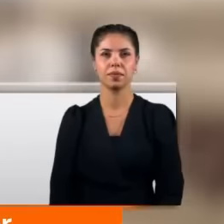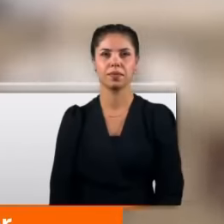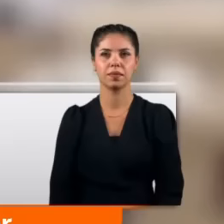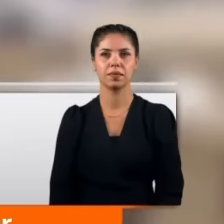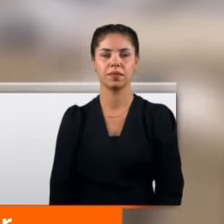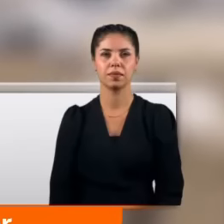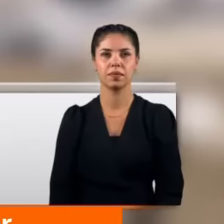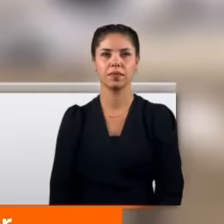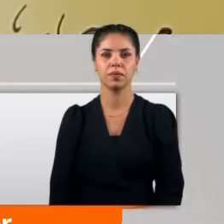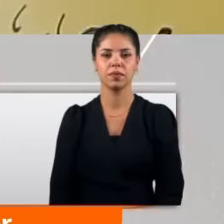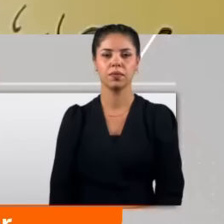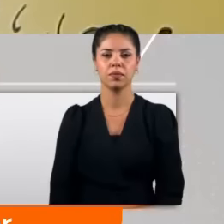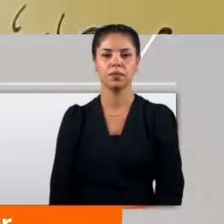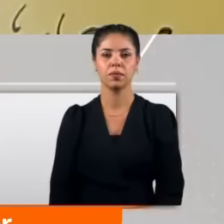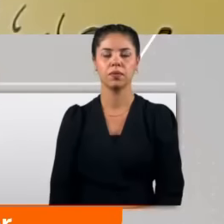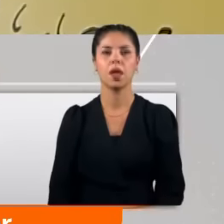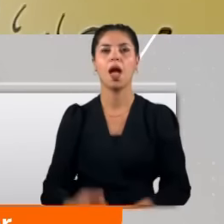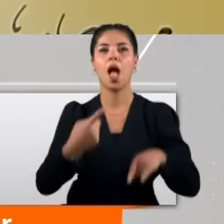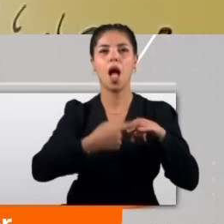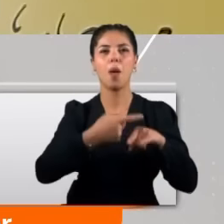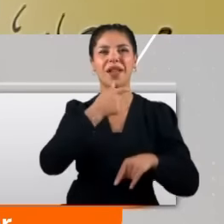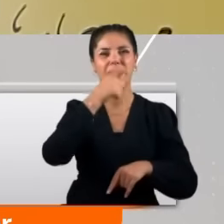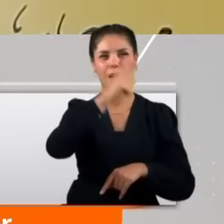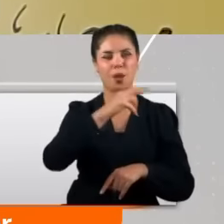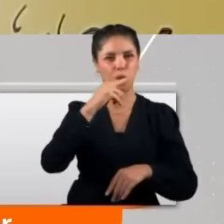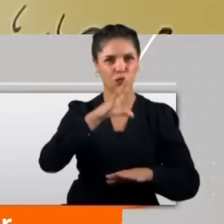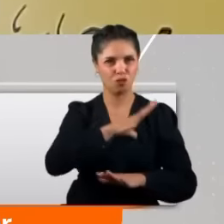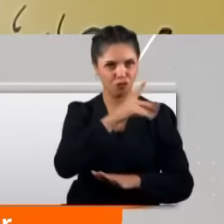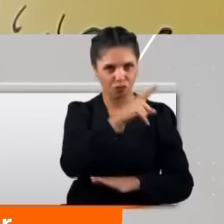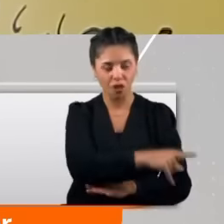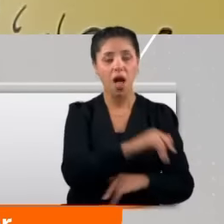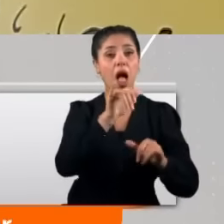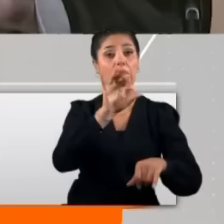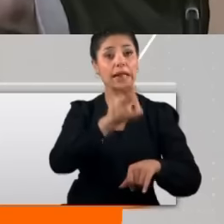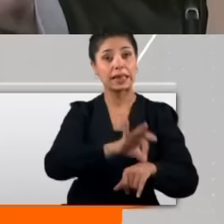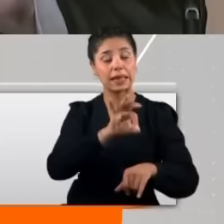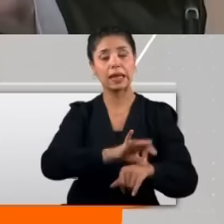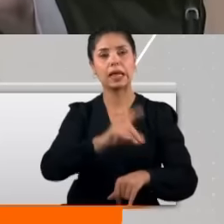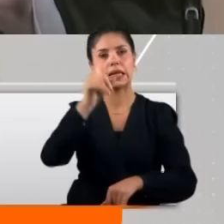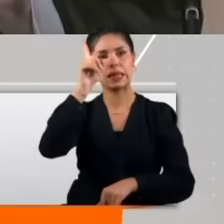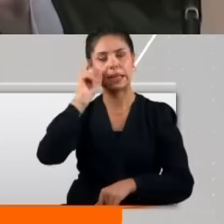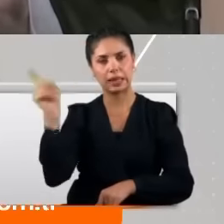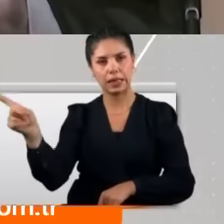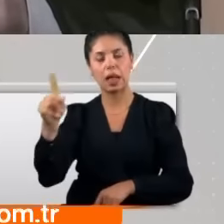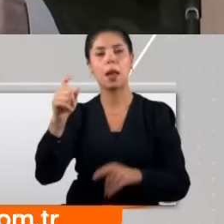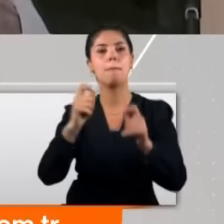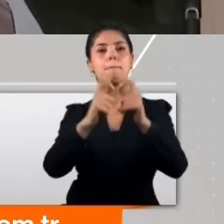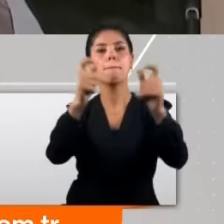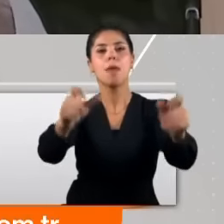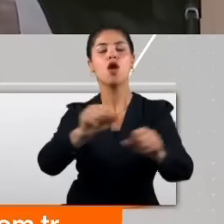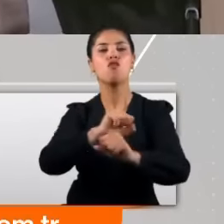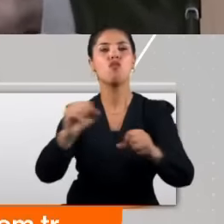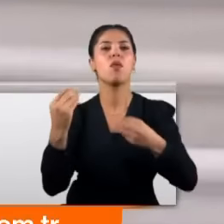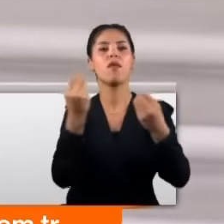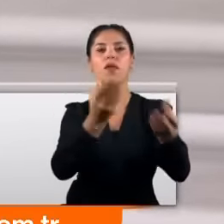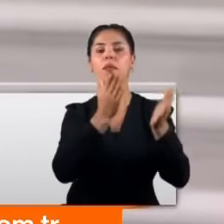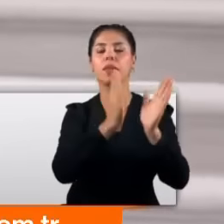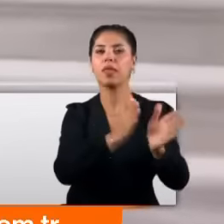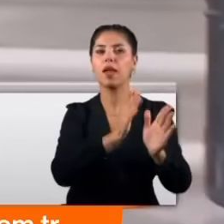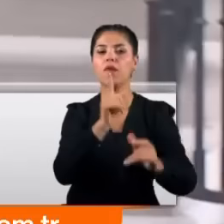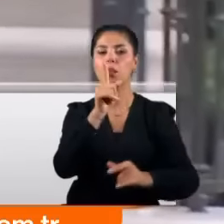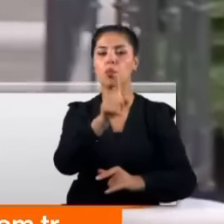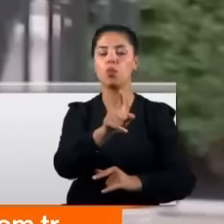Allahu Ekber! Hamenei konuşurken aynı dakikalarda İsrail Beyrut'u bombalamaya devam etti. İsrail'in İran'a saldırı